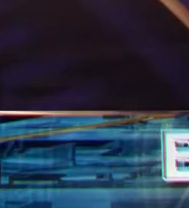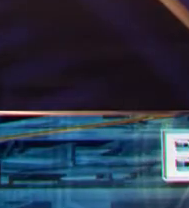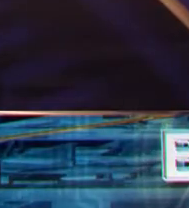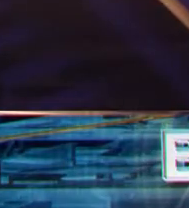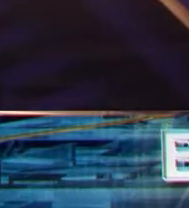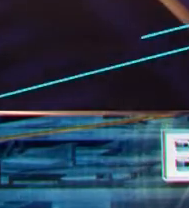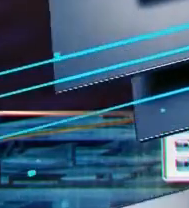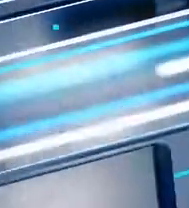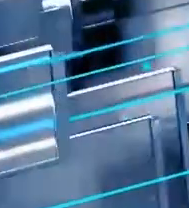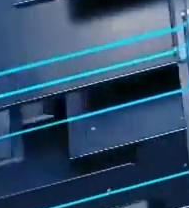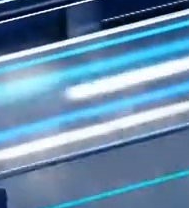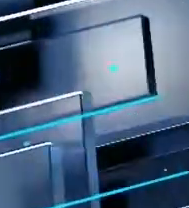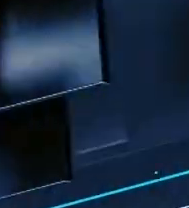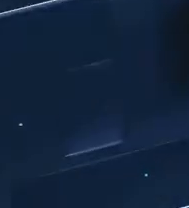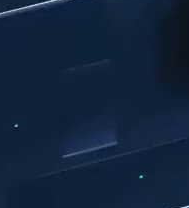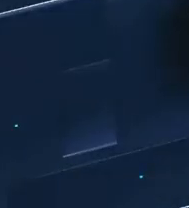жатыр.